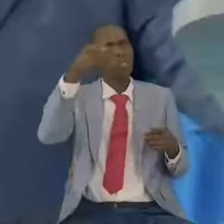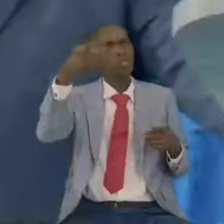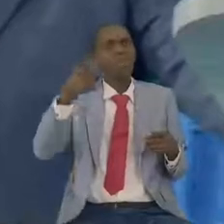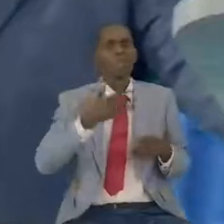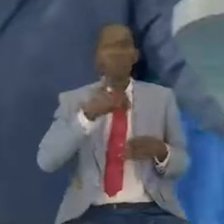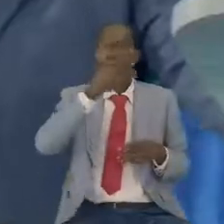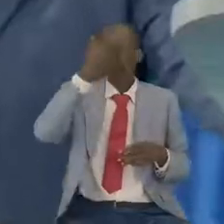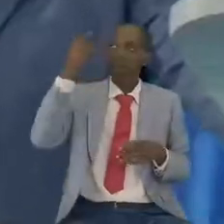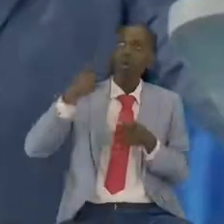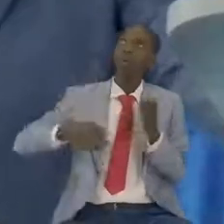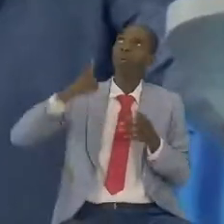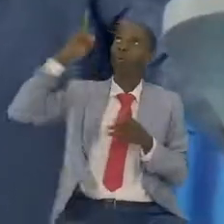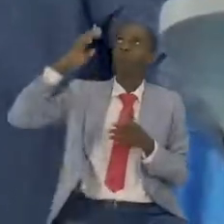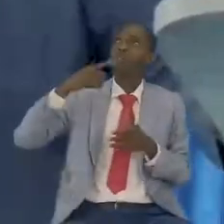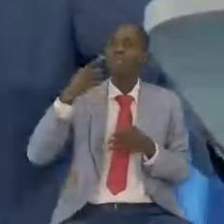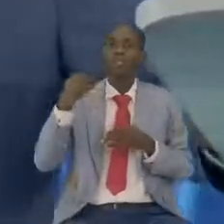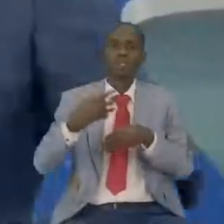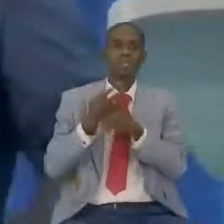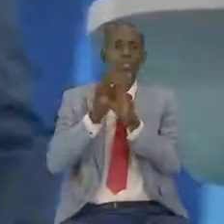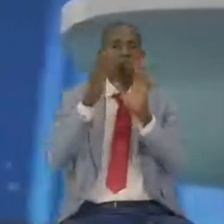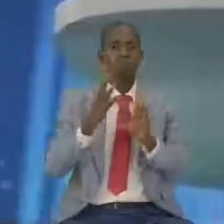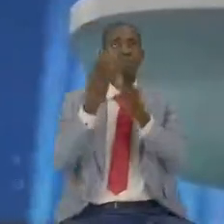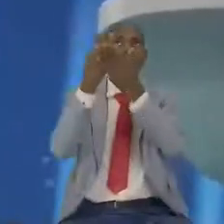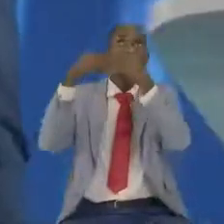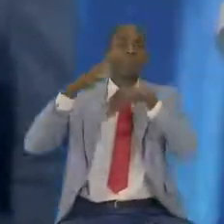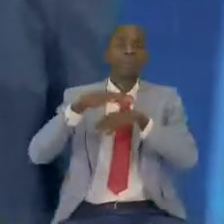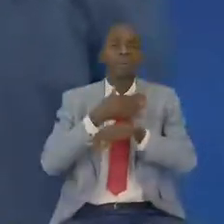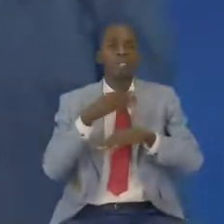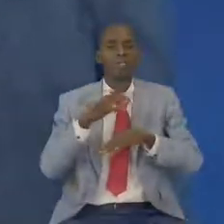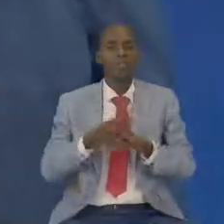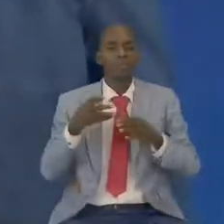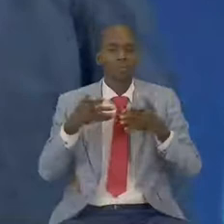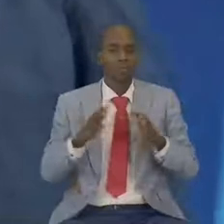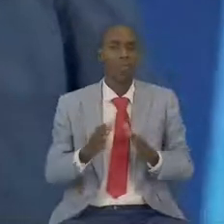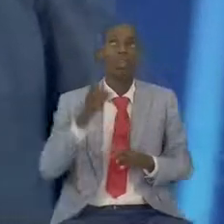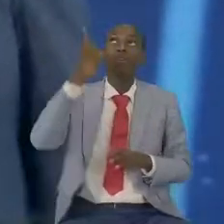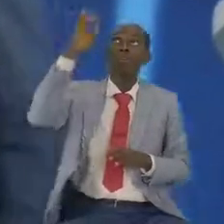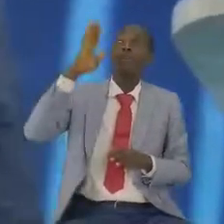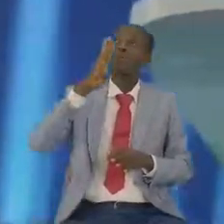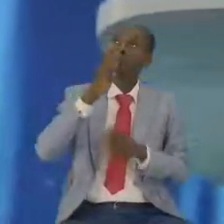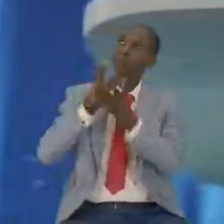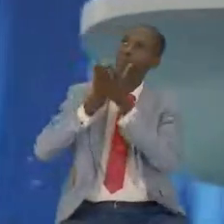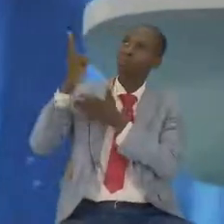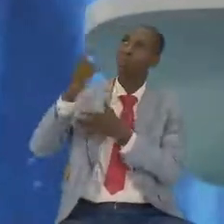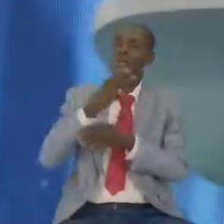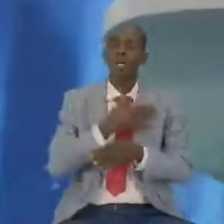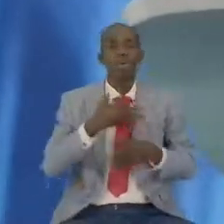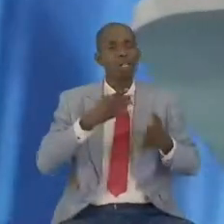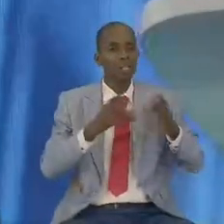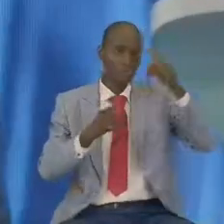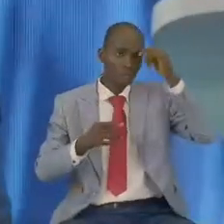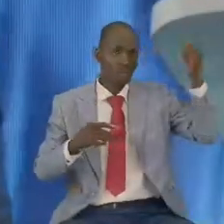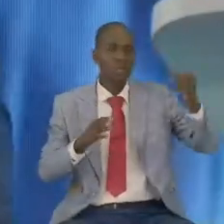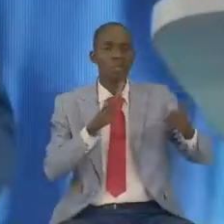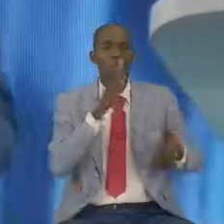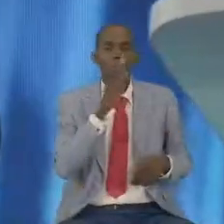a dit, le créateur des cieux et de la terre, que Dieu soit trouvé vrai et que tous les théologiens soient trouvés